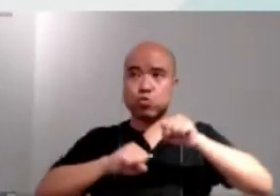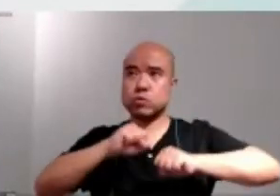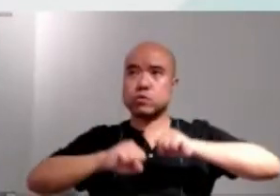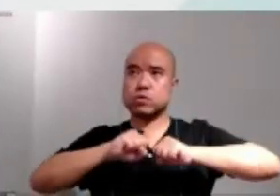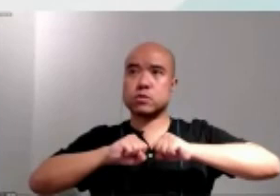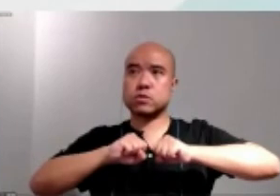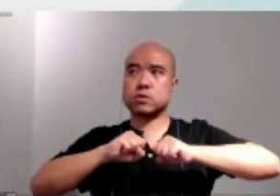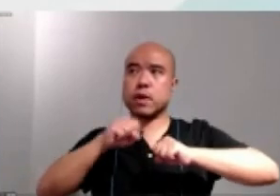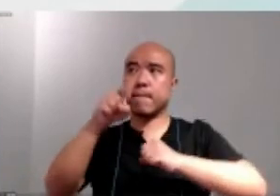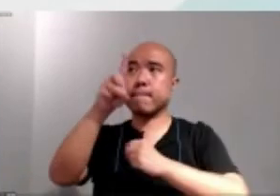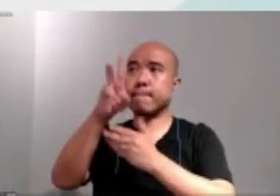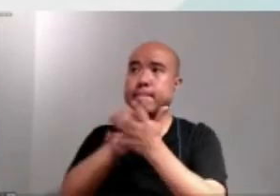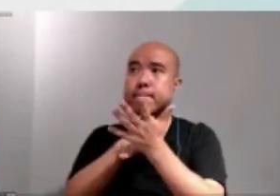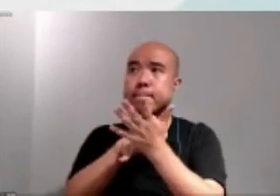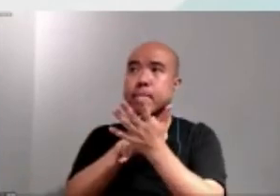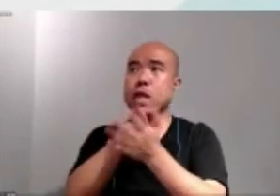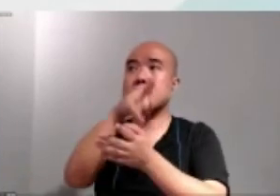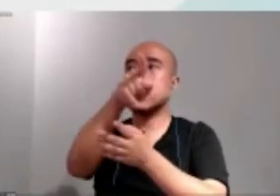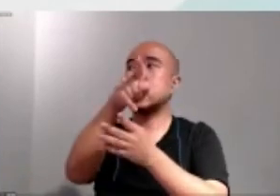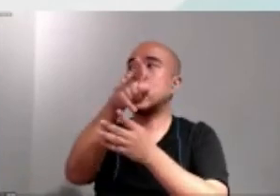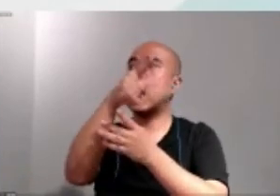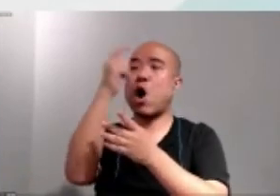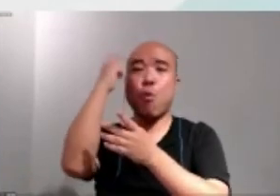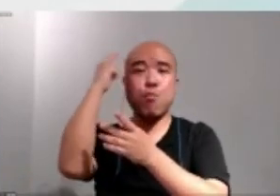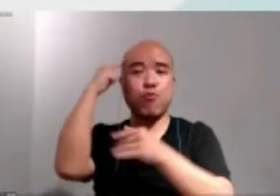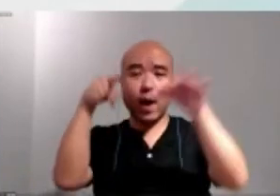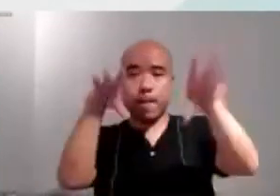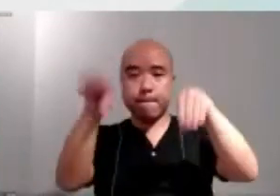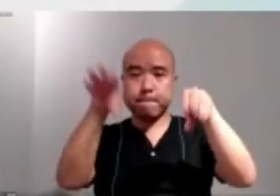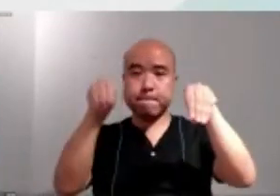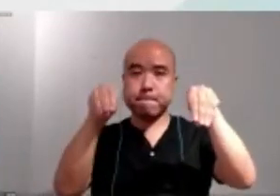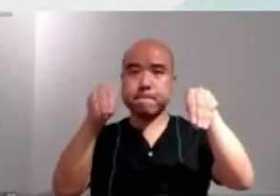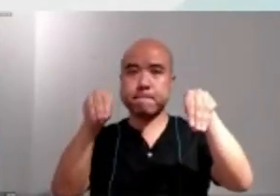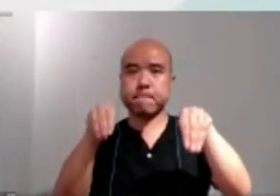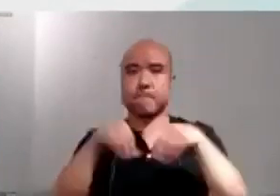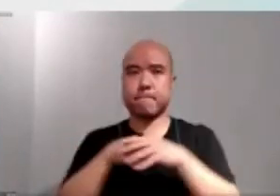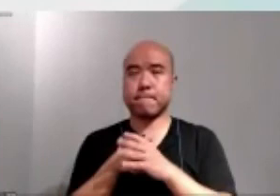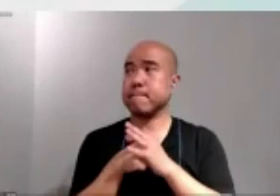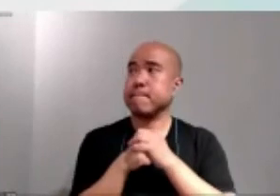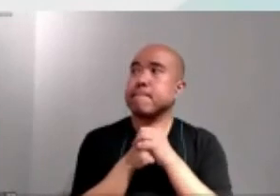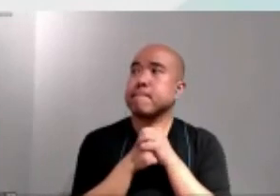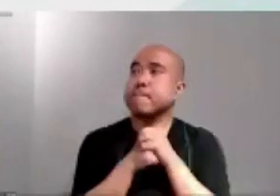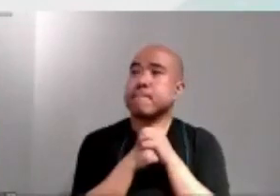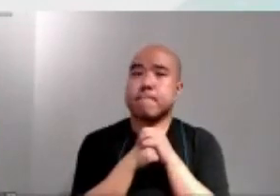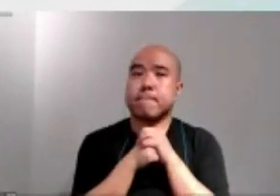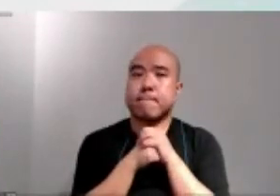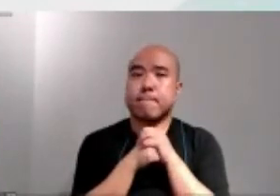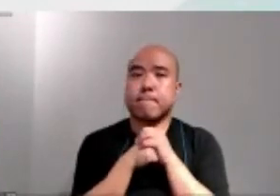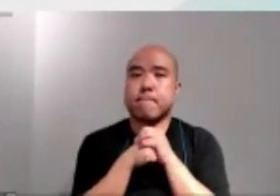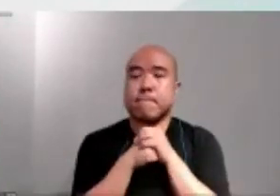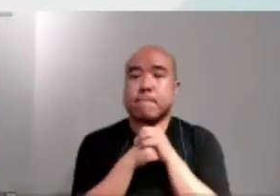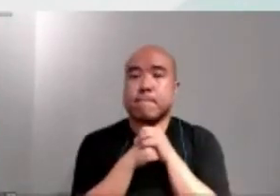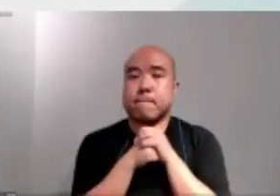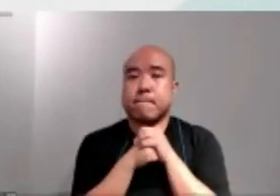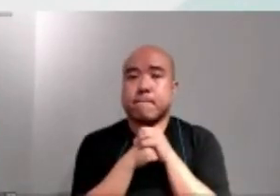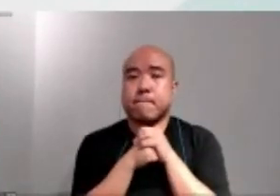上召集大家的意见的。好了，现在大家的荧光幕应该就会有一个叫做关键字，可以